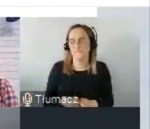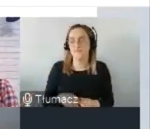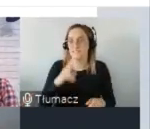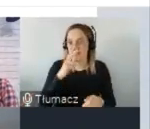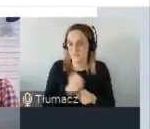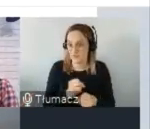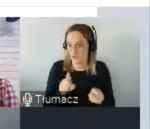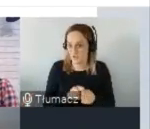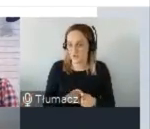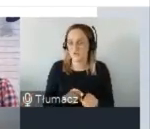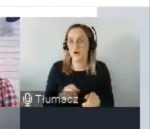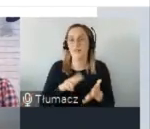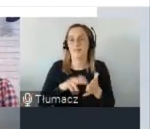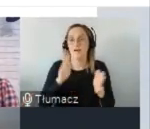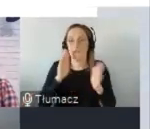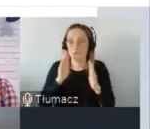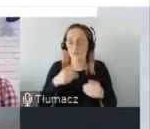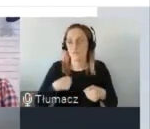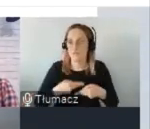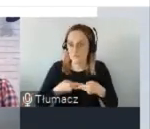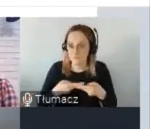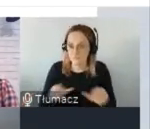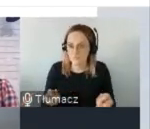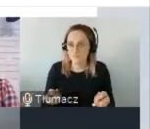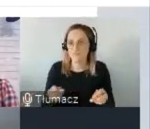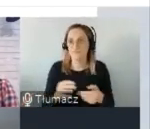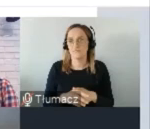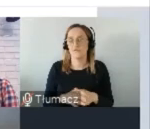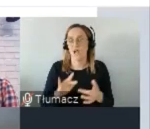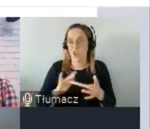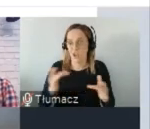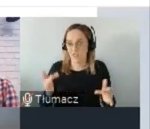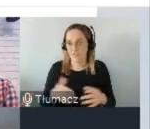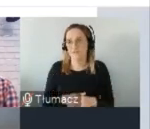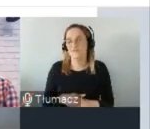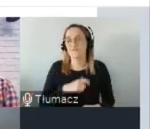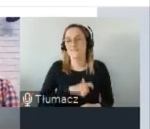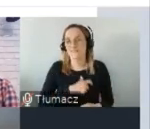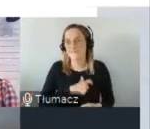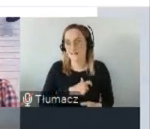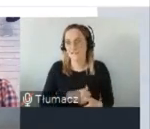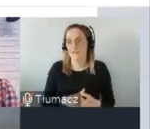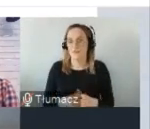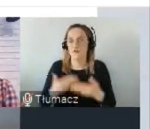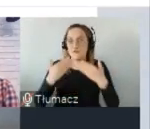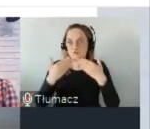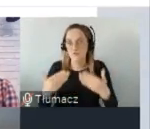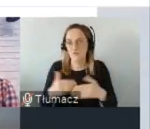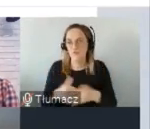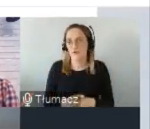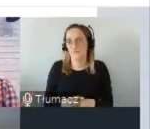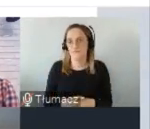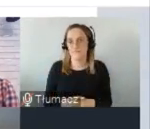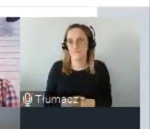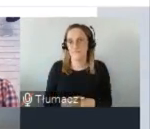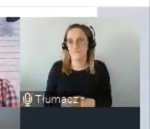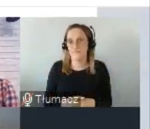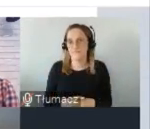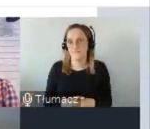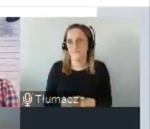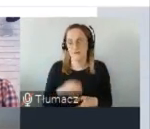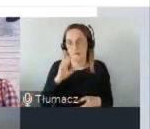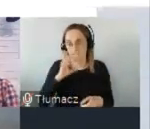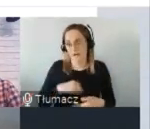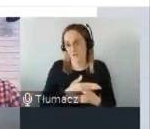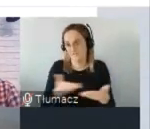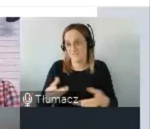zaświadczenia. Na Facebooku również udostępnimy państwu ten link. Także bardzo serdecznie dziękuję i państwu